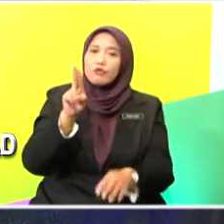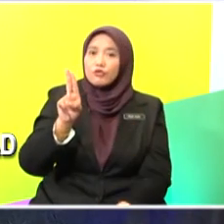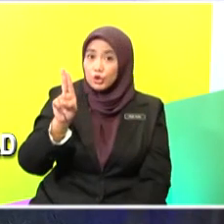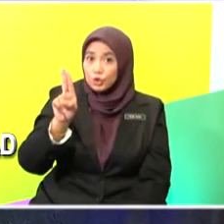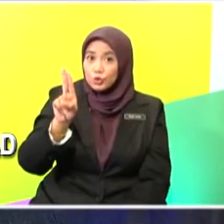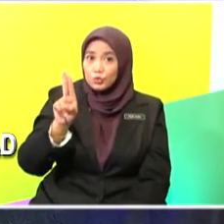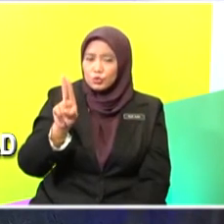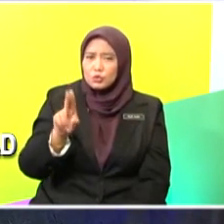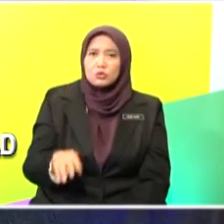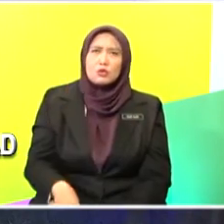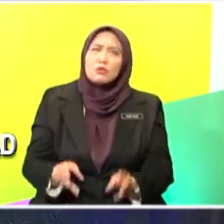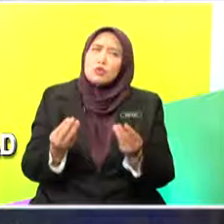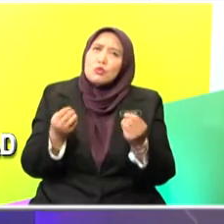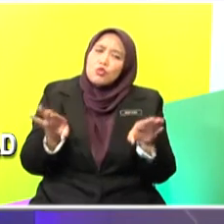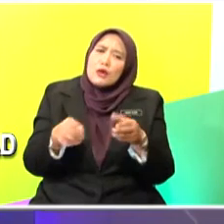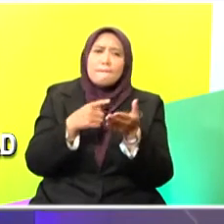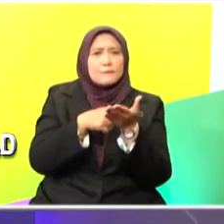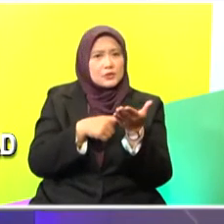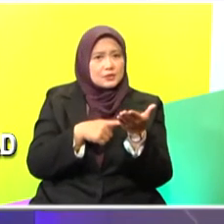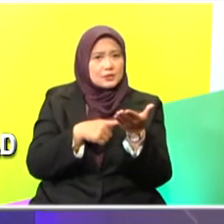buat apa dulu? Kita akan